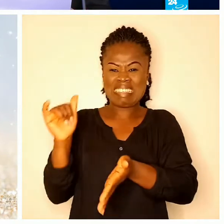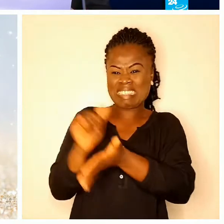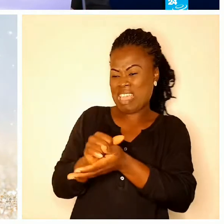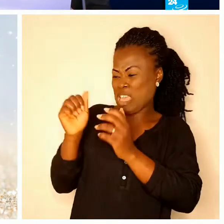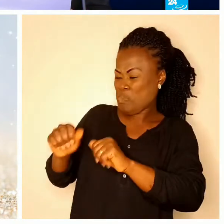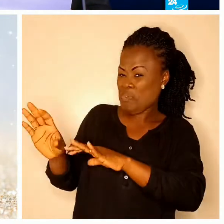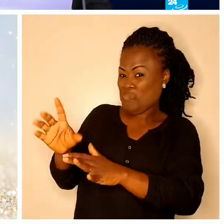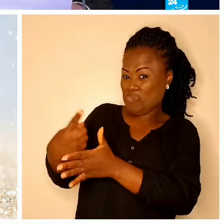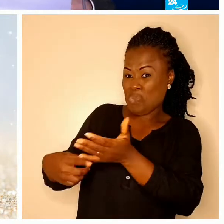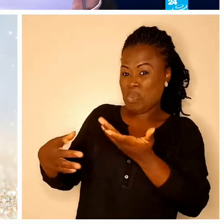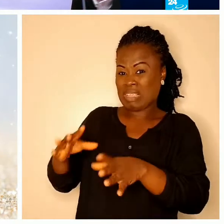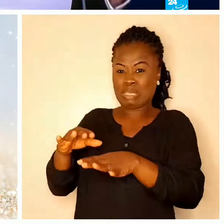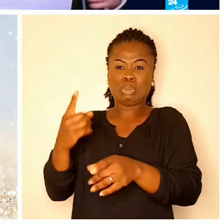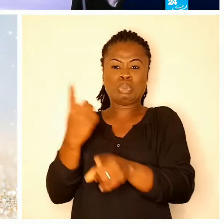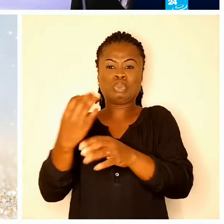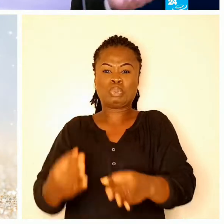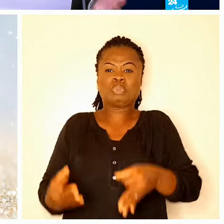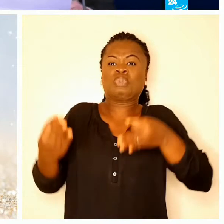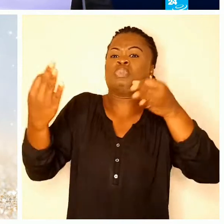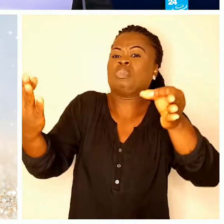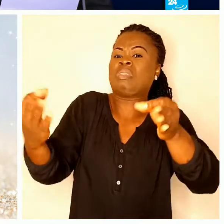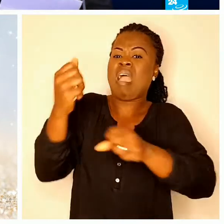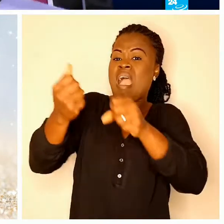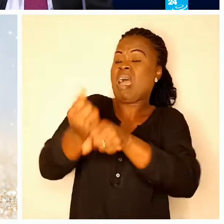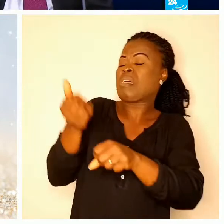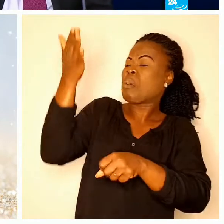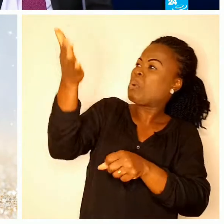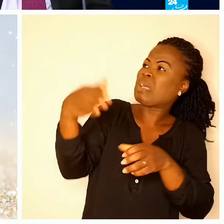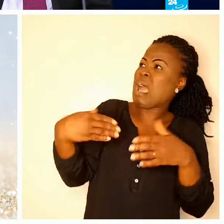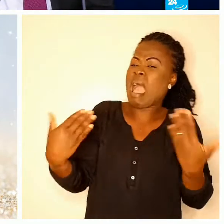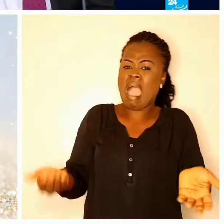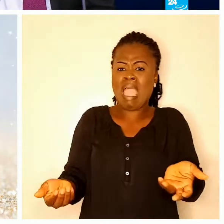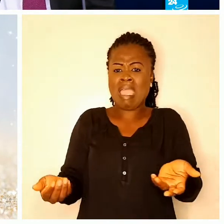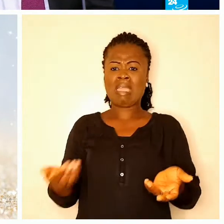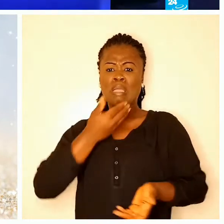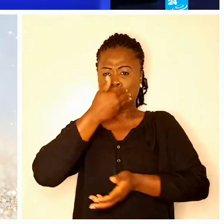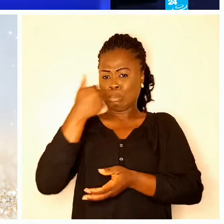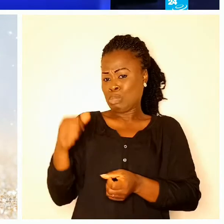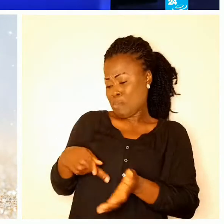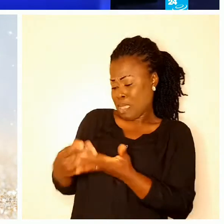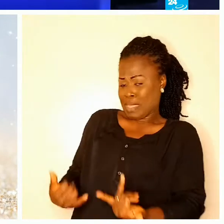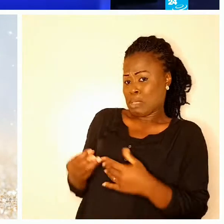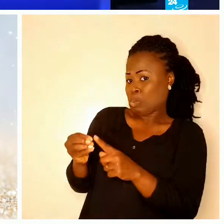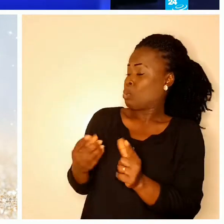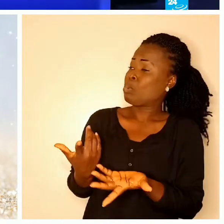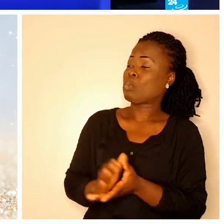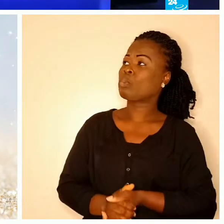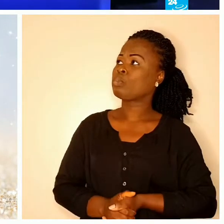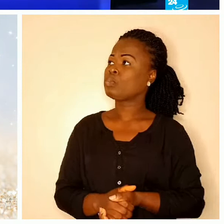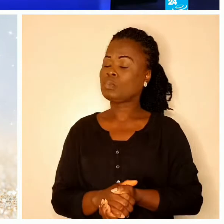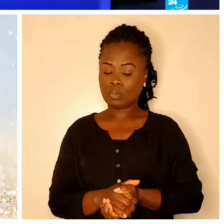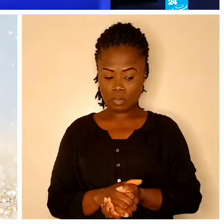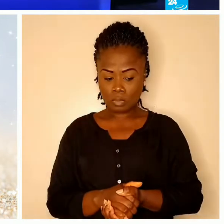si ces paiements sont juste reportés à l'année prochaine? Est-ce que ce n'est pas reculer pour mieux sauter?